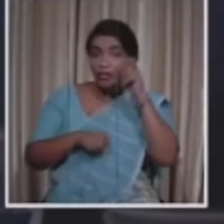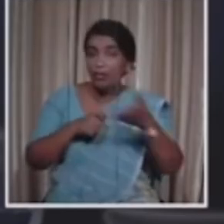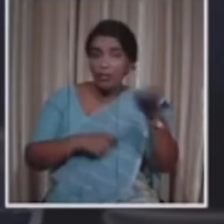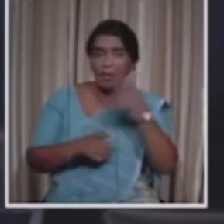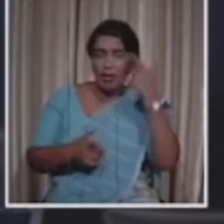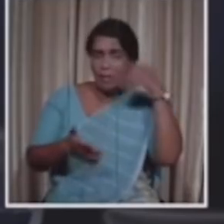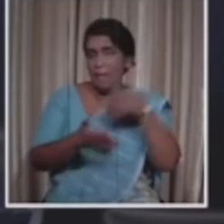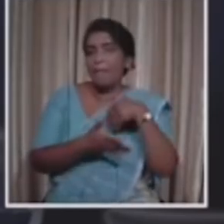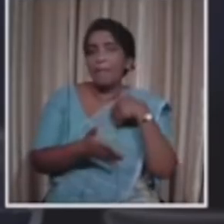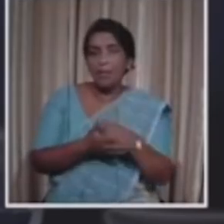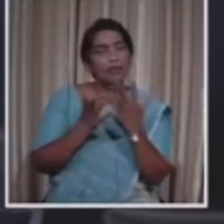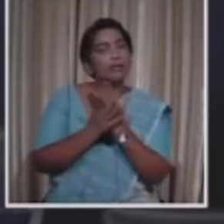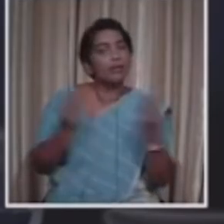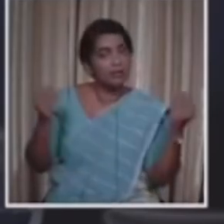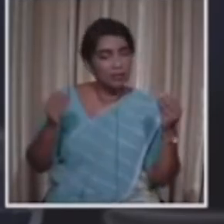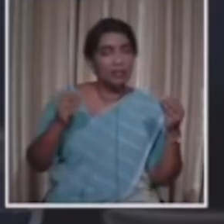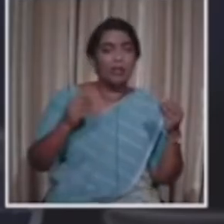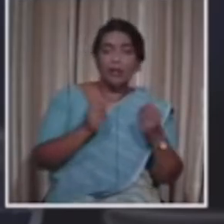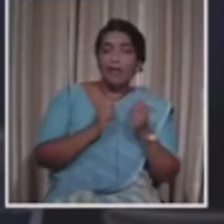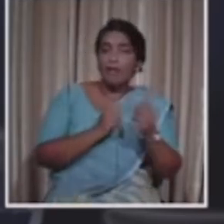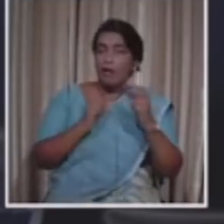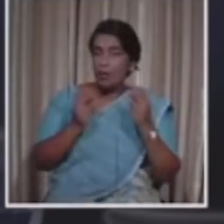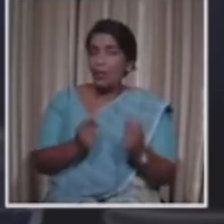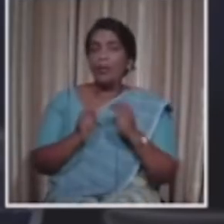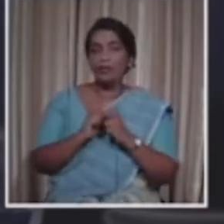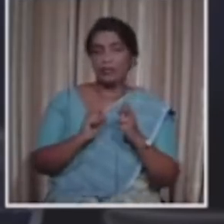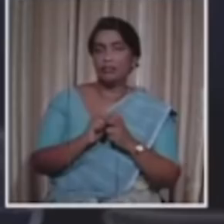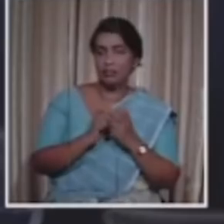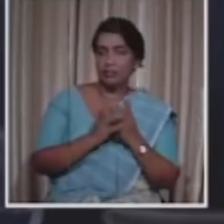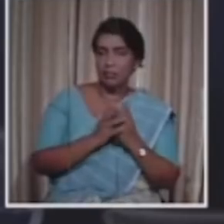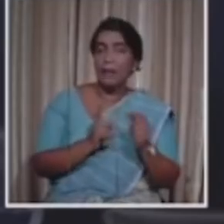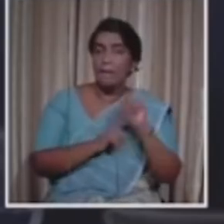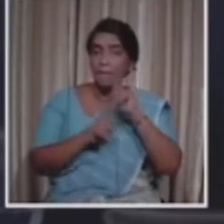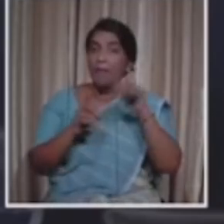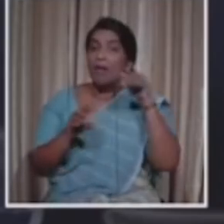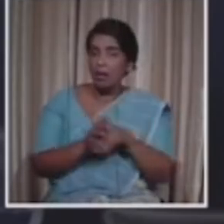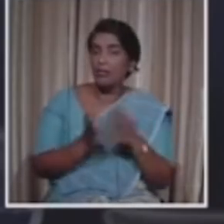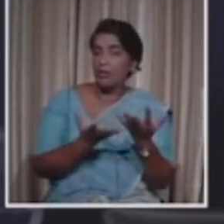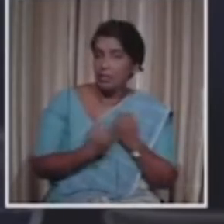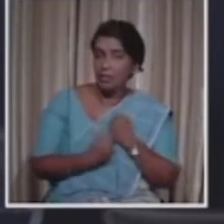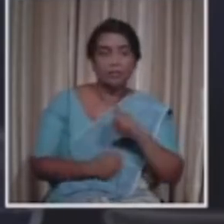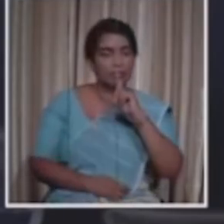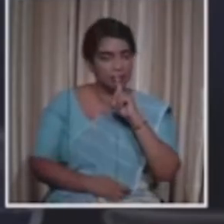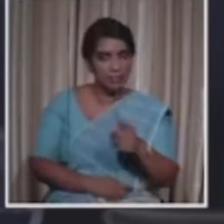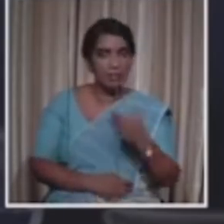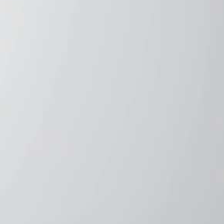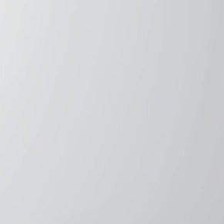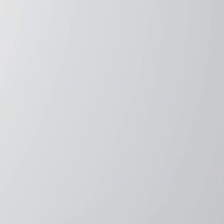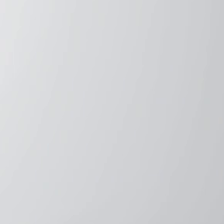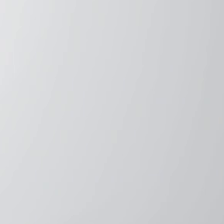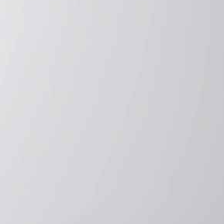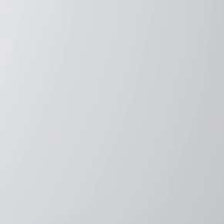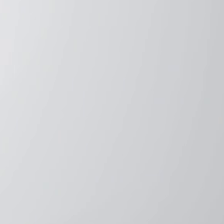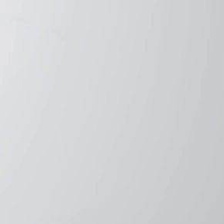අසහනය දුරු කිරීම සඳහා ගත හැකි ක්ෂණික ක්‍රියාමාර්ගය පාර්ලිමේන්තුවෙන් ගන්නයි කියන ඉල්ලීම කරමින් මම කතාව අවසන් කරනවා.